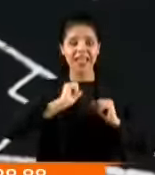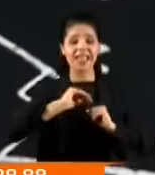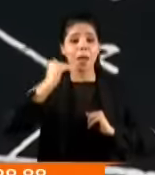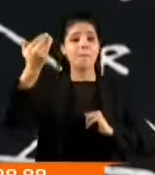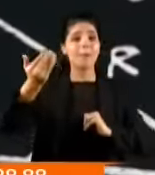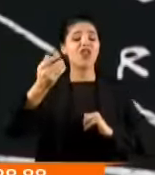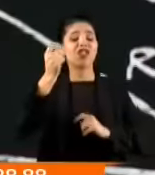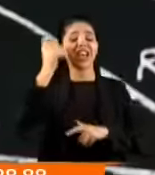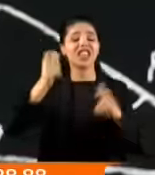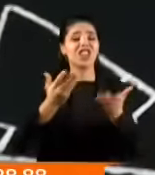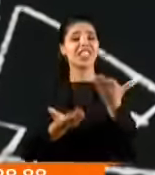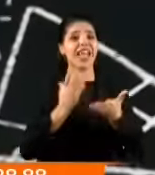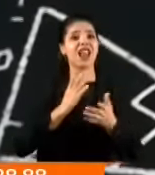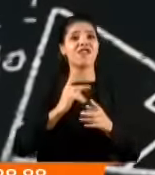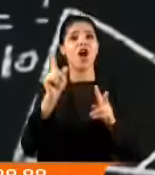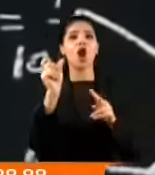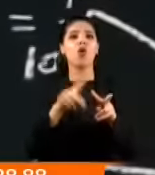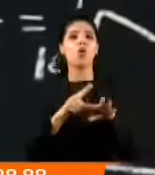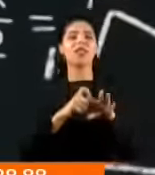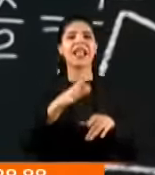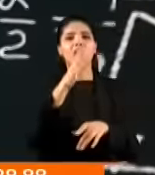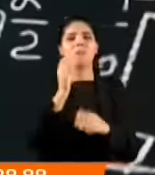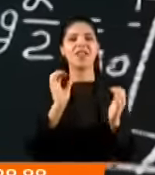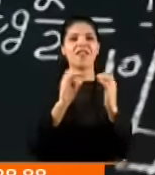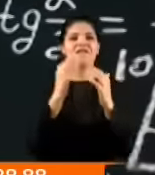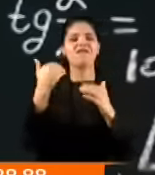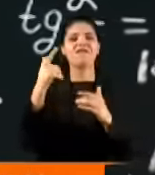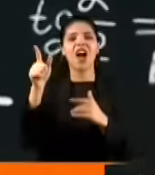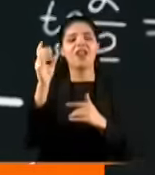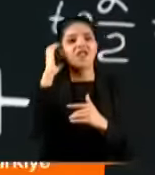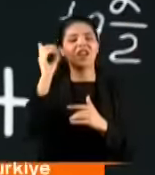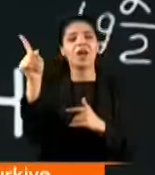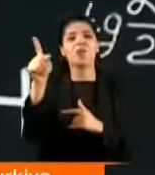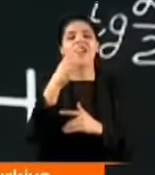başkaları tarafından da değerlendirildi. UNESCO Ulusal Bilim Vakfı genç akademisyeni ödüllendirdi.